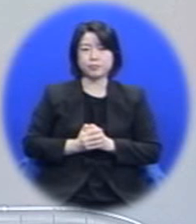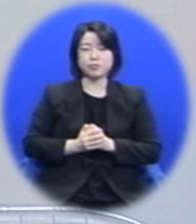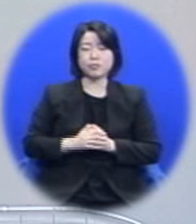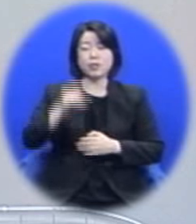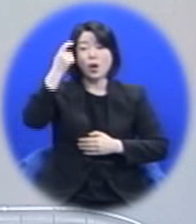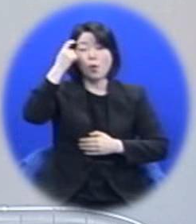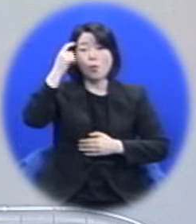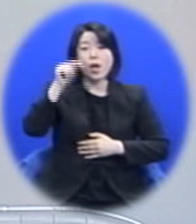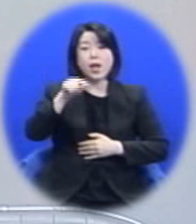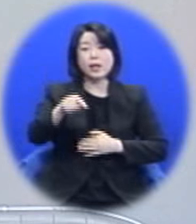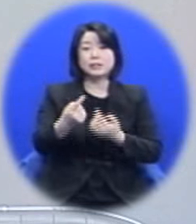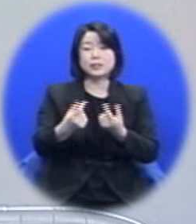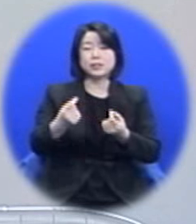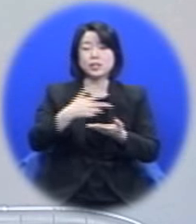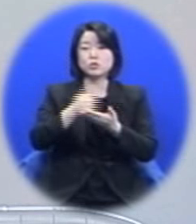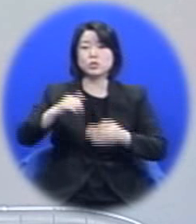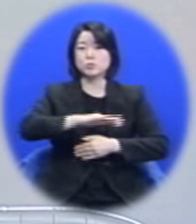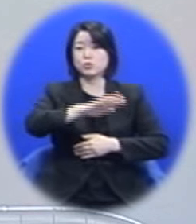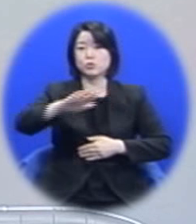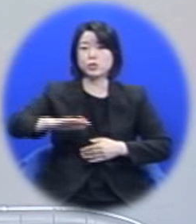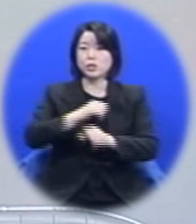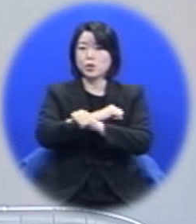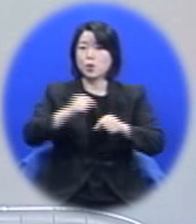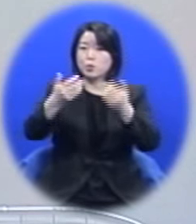하나였어요. 왜 그렇게 주님이 우리를 용서하시죠?